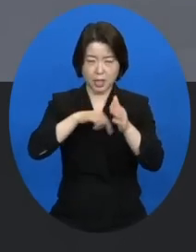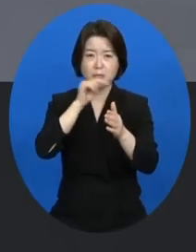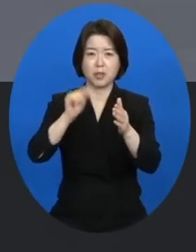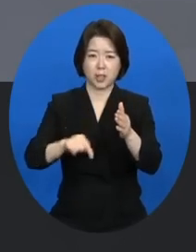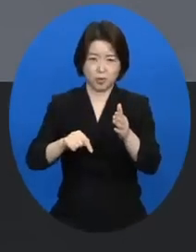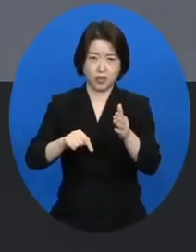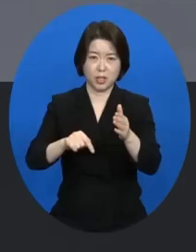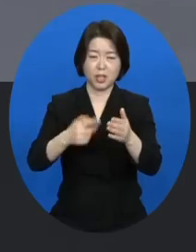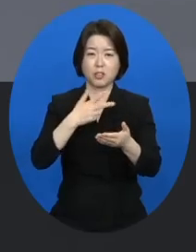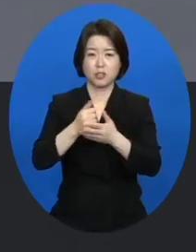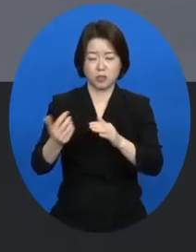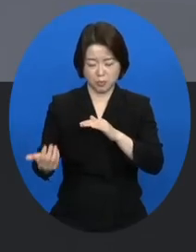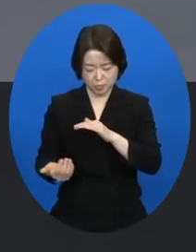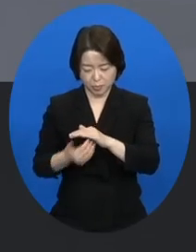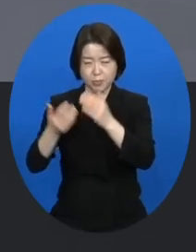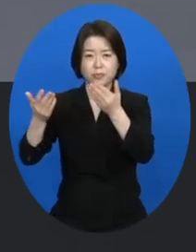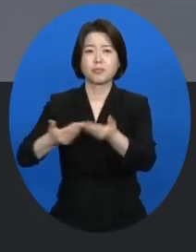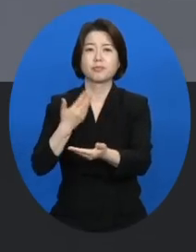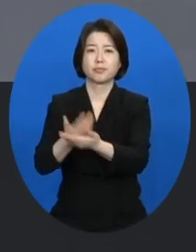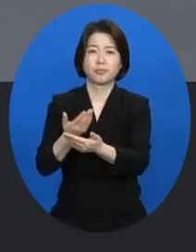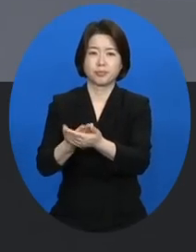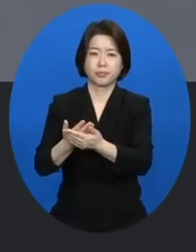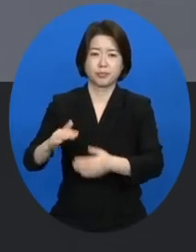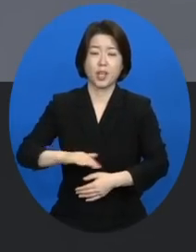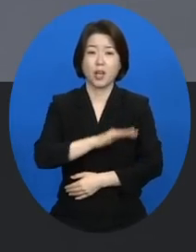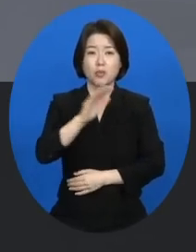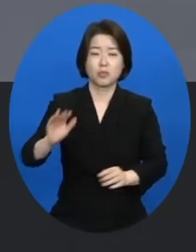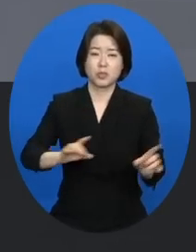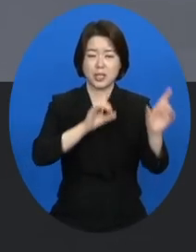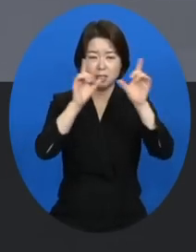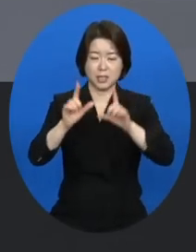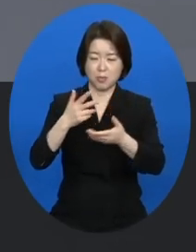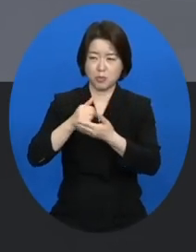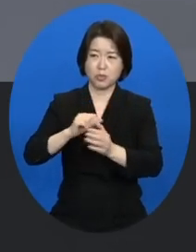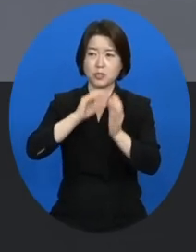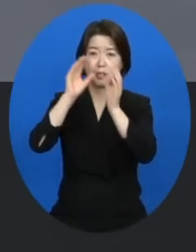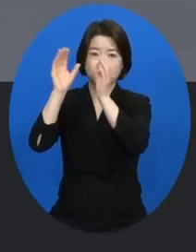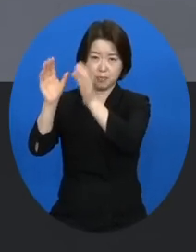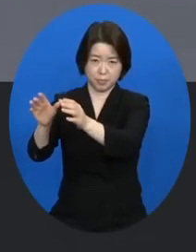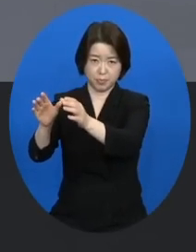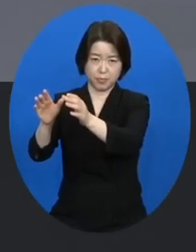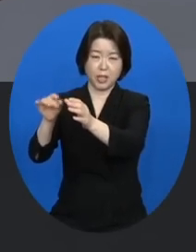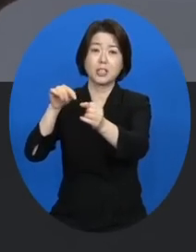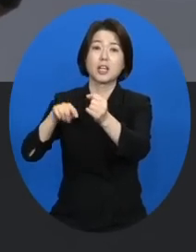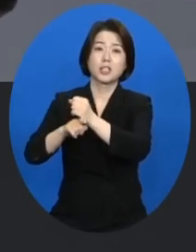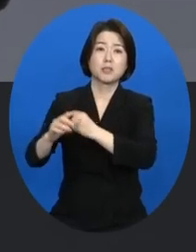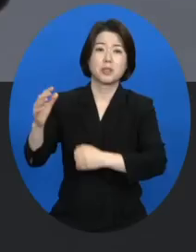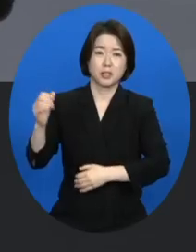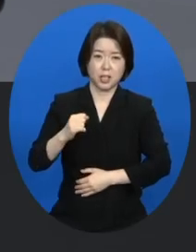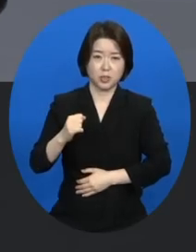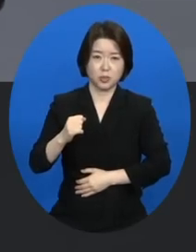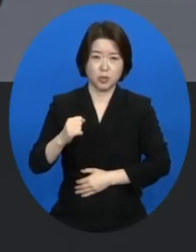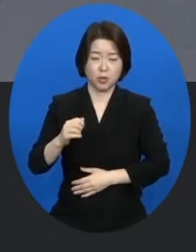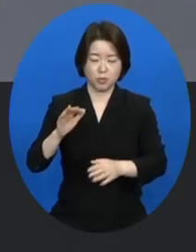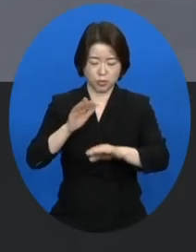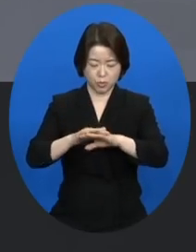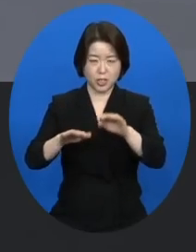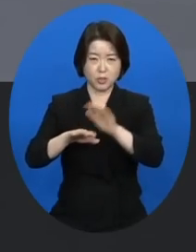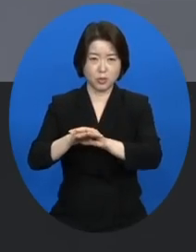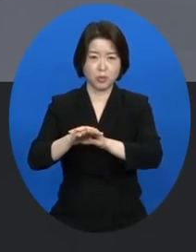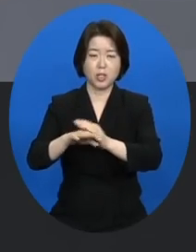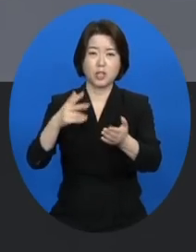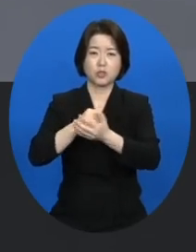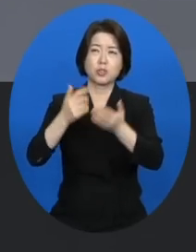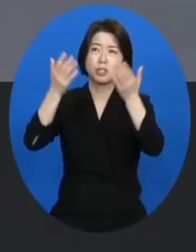주님 이루어 주옵소서. 우리의 삶을 주님께 맡겨드립니다. 나는 의미로 한번 우리의 손을 우리